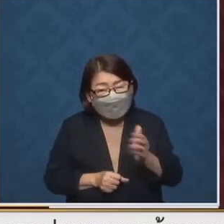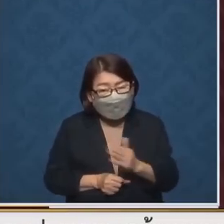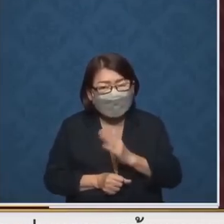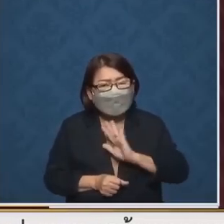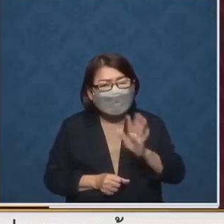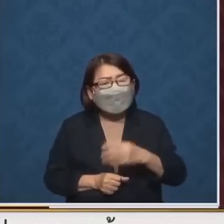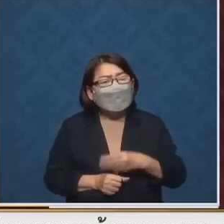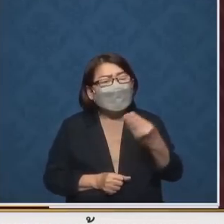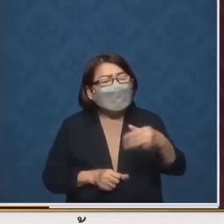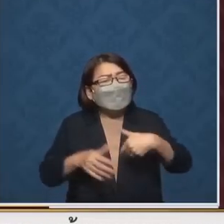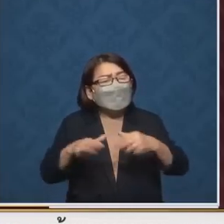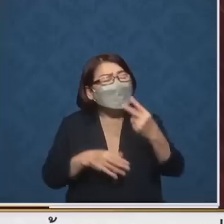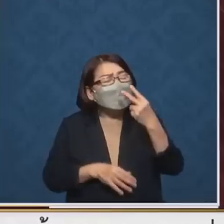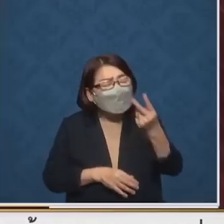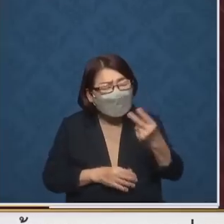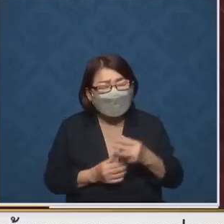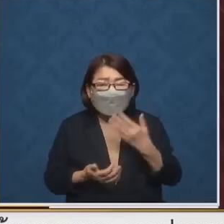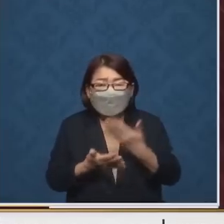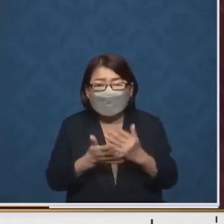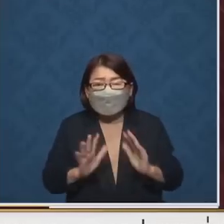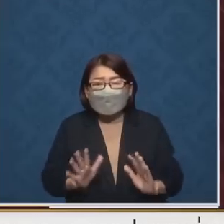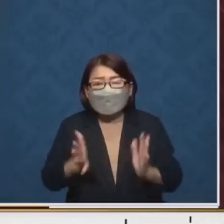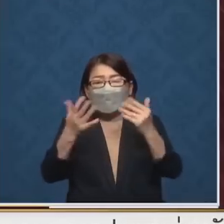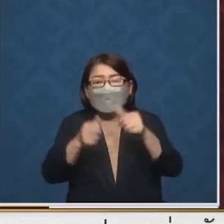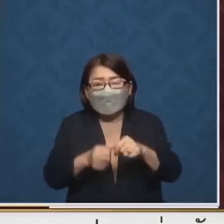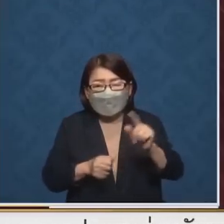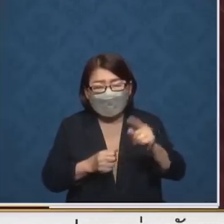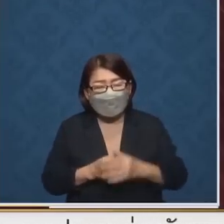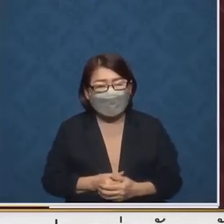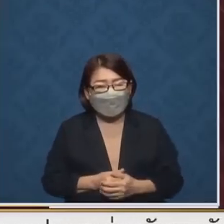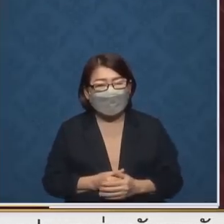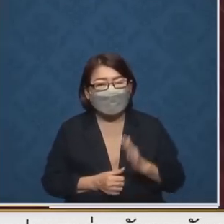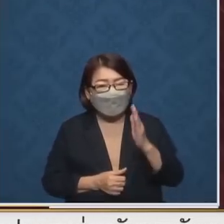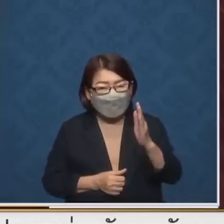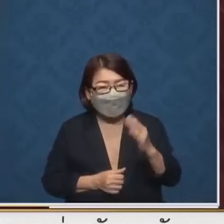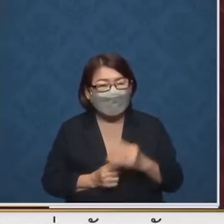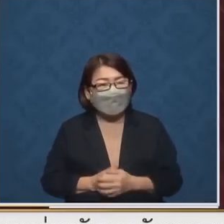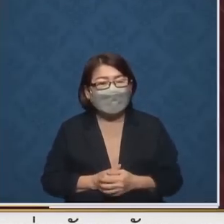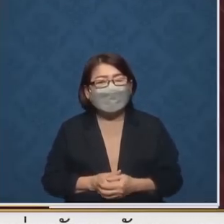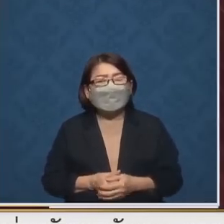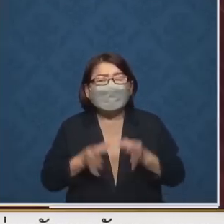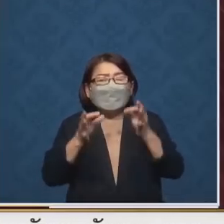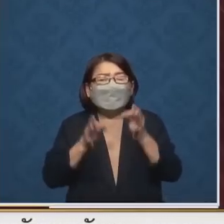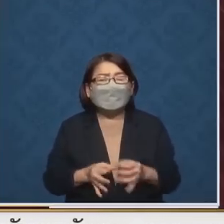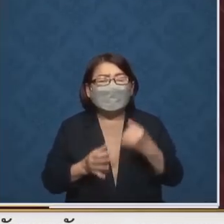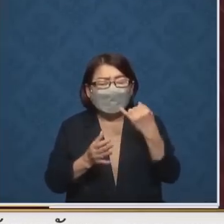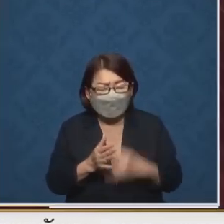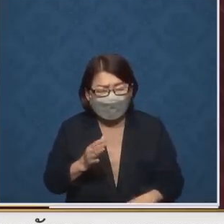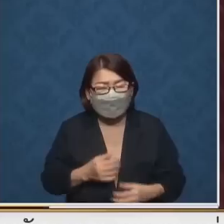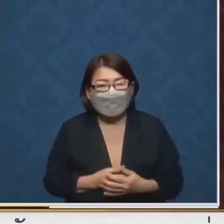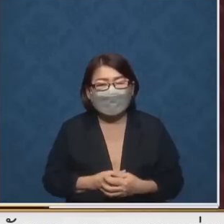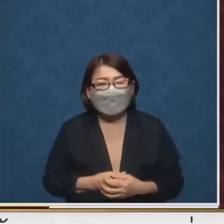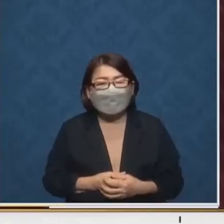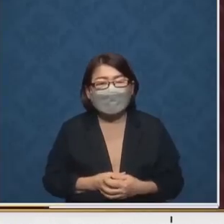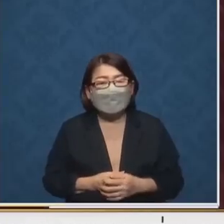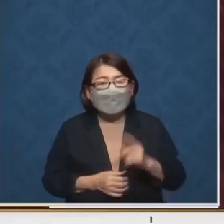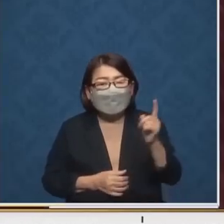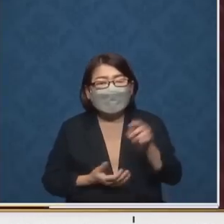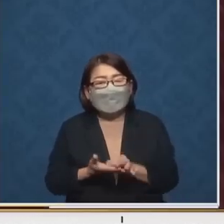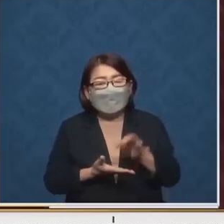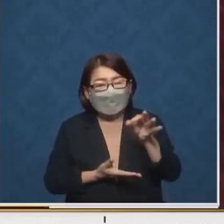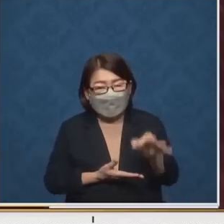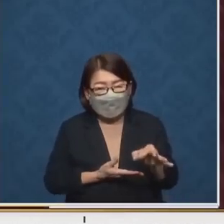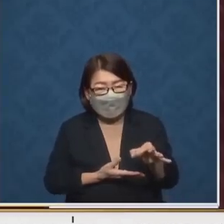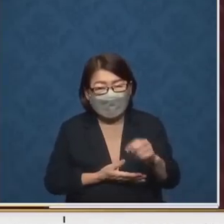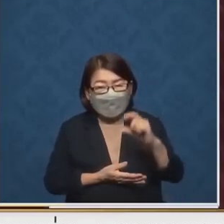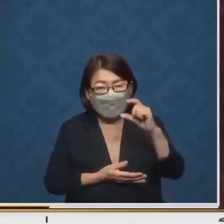ให้ประชาชนเห็นแล้วเงินมไปไหนครับเพราะต่มาตาสิใจผดพาดอีกครับเรื่องการจัดซื้อวักซิน